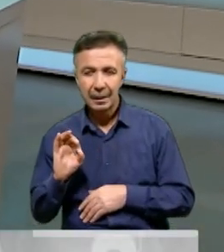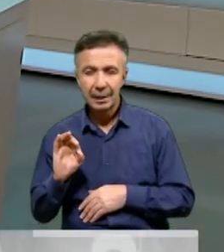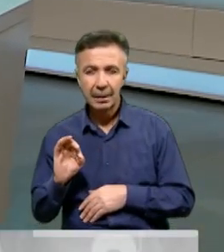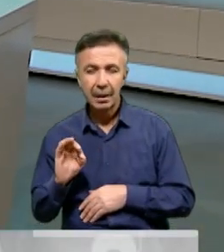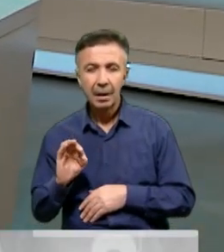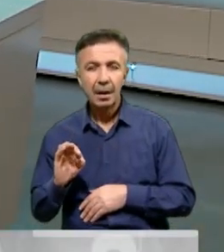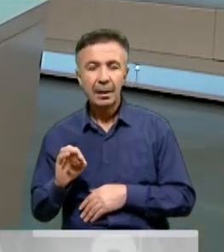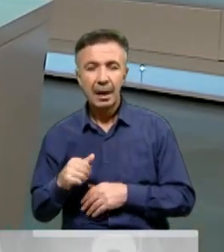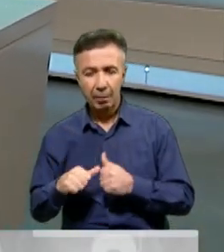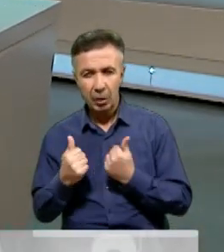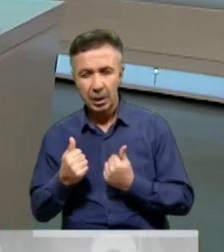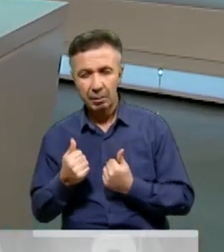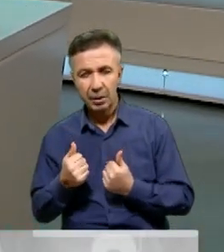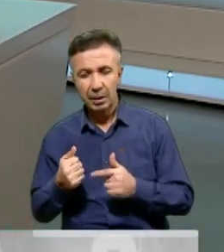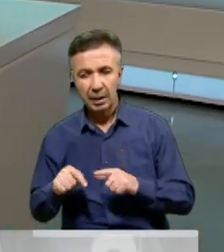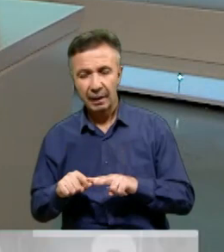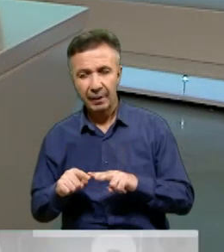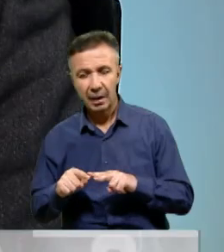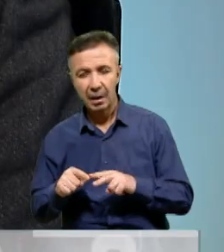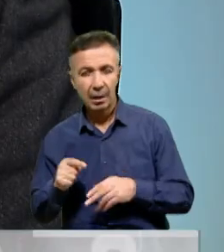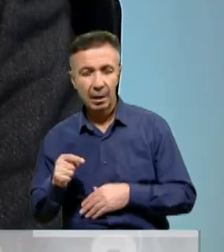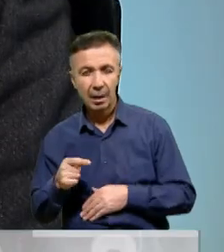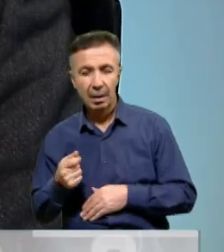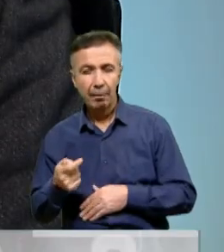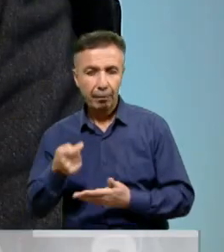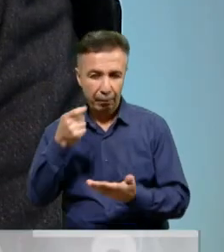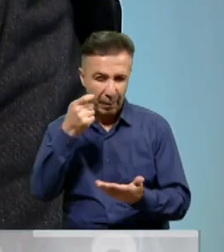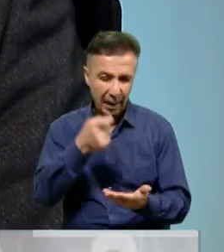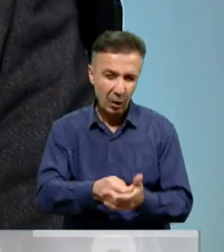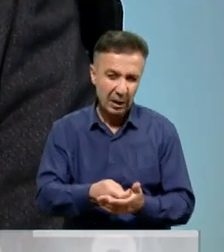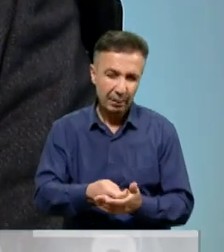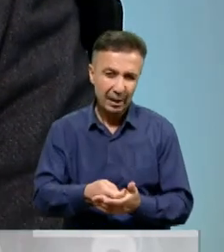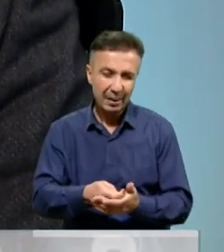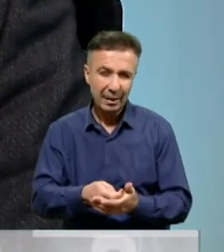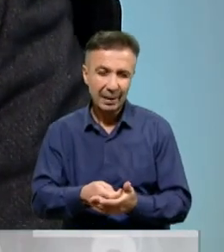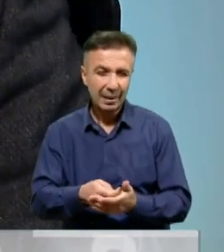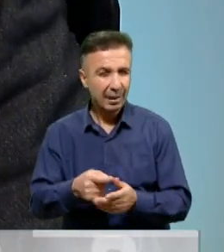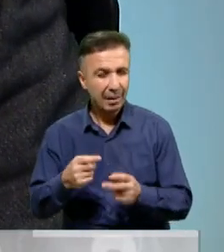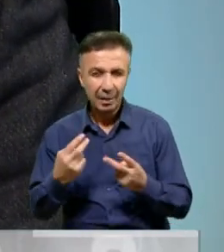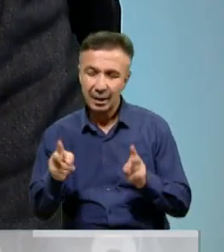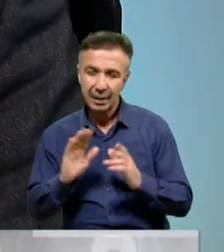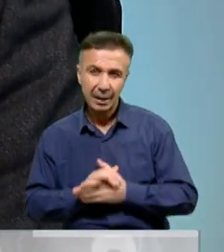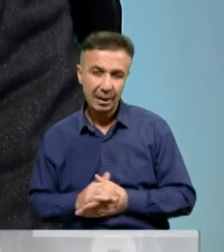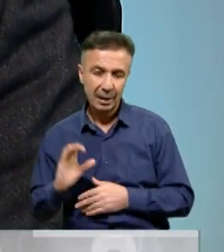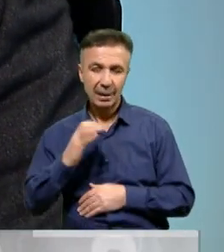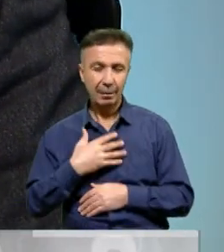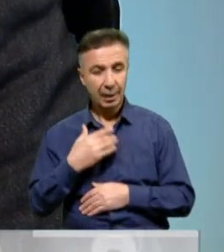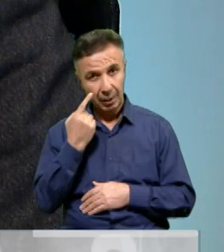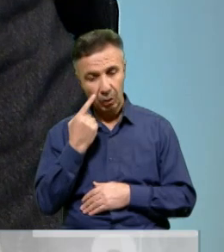yoktur. İslam hukukunda süresiz nafaka vermek caiz değildir. Eyvallah. İslam'a göre durum böyledir